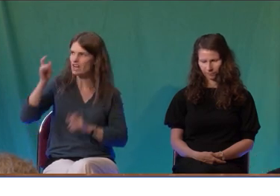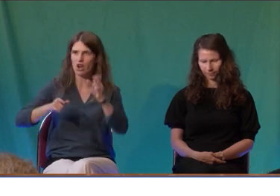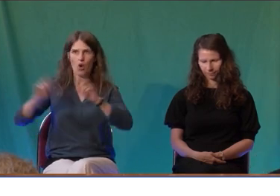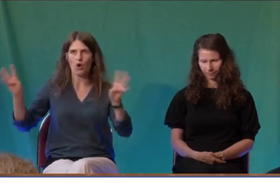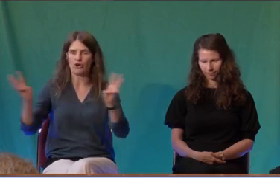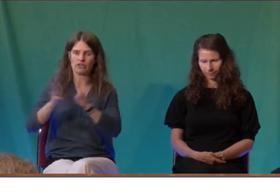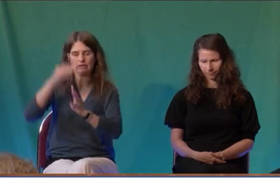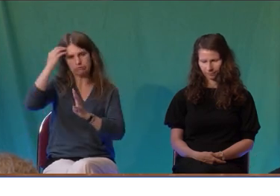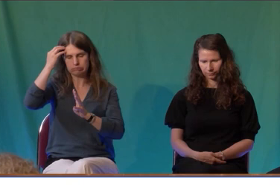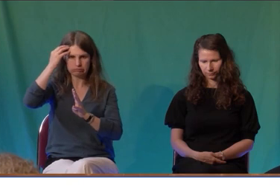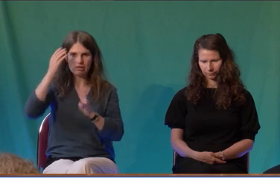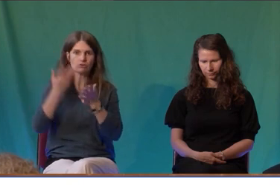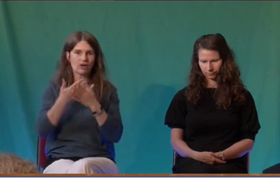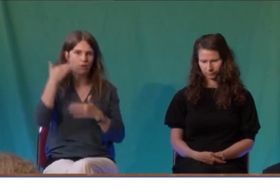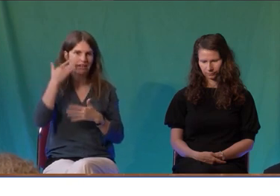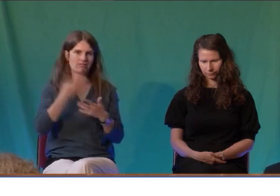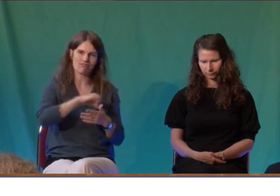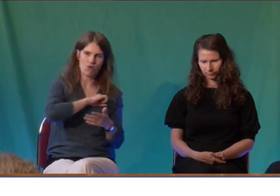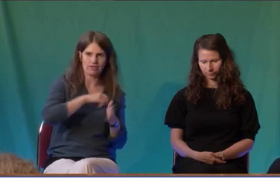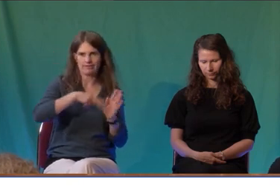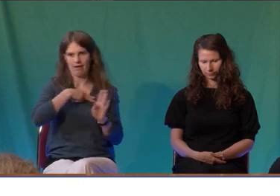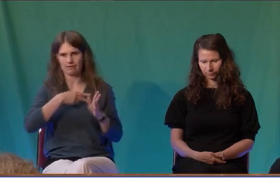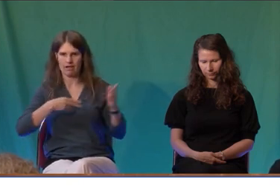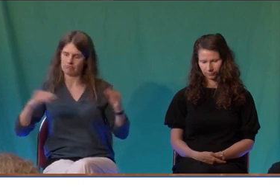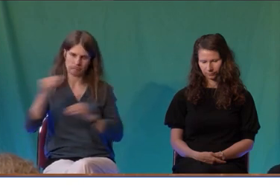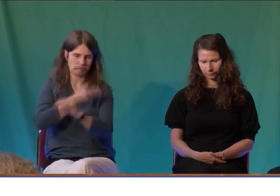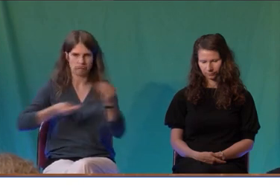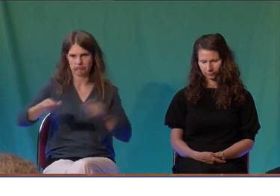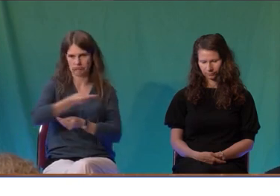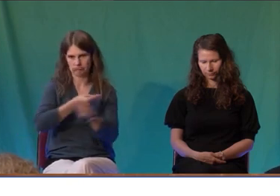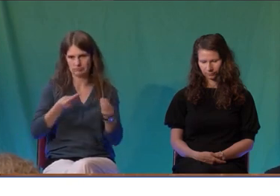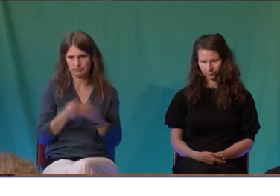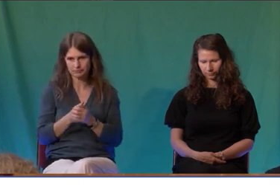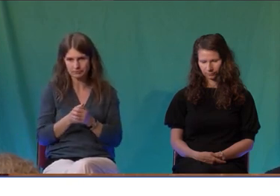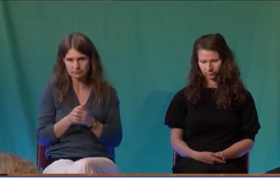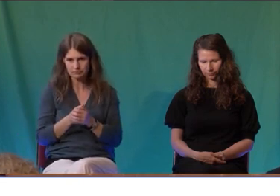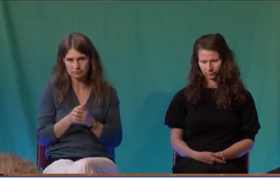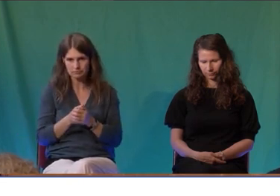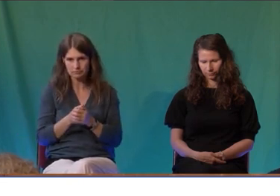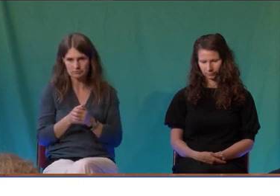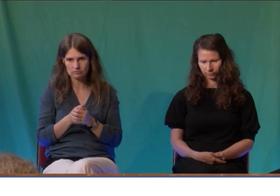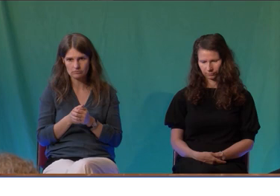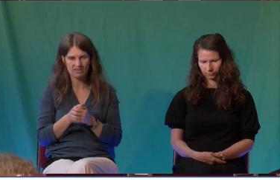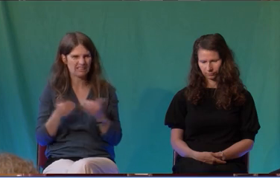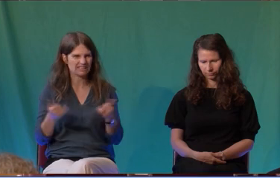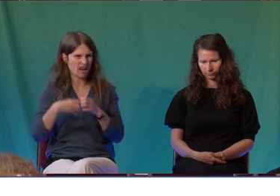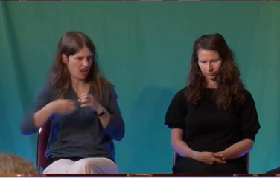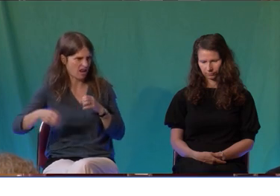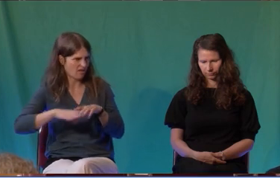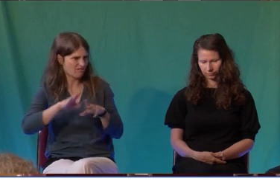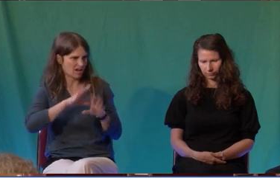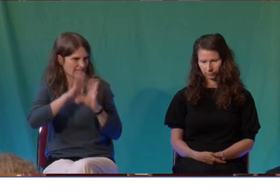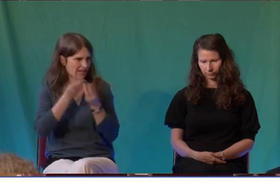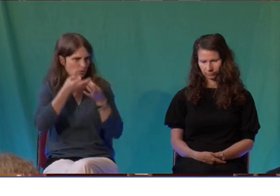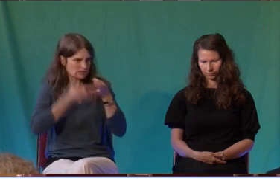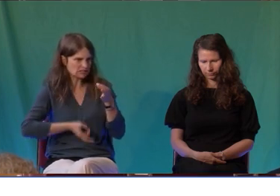Vorteile oder Nachteile dass jeweils hat genau das würde jetzt glaube ich zu weit führen wenn ich das auch noch so